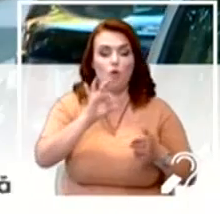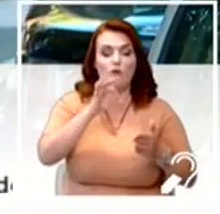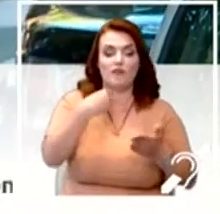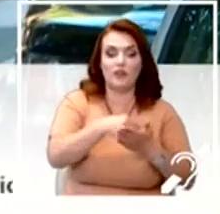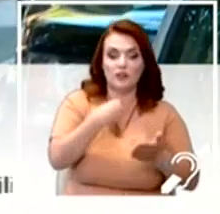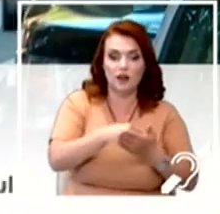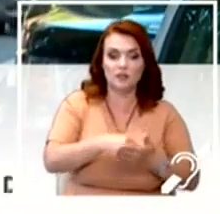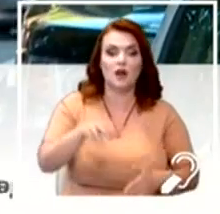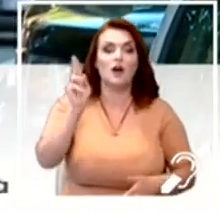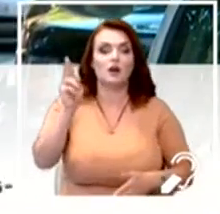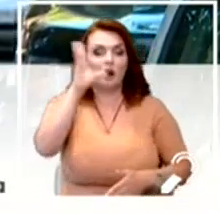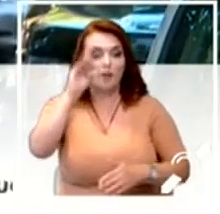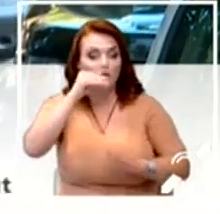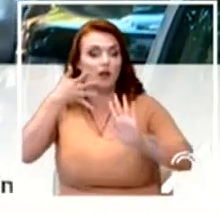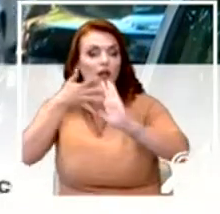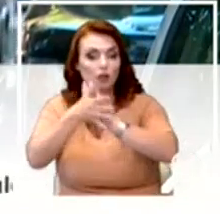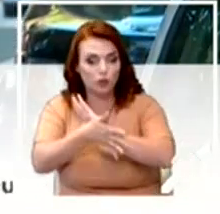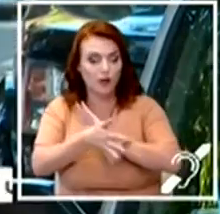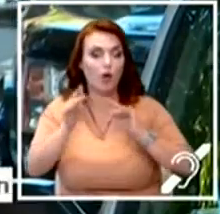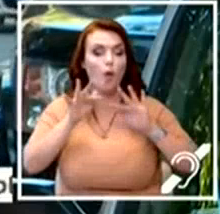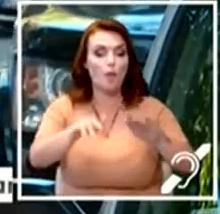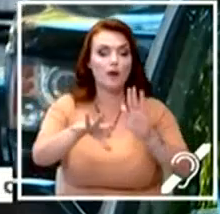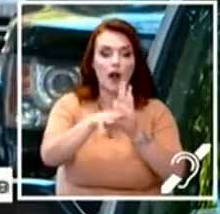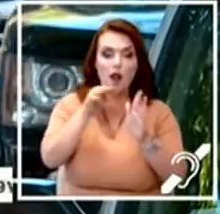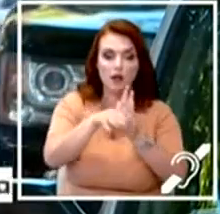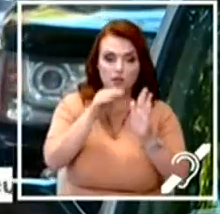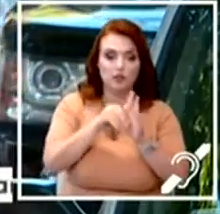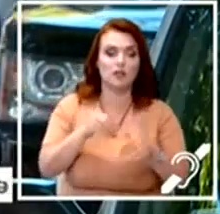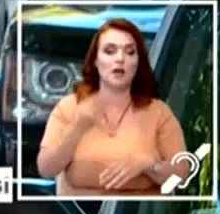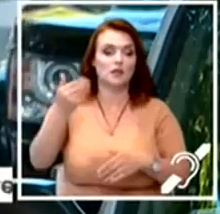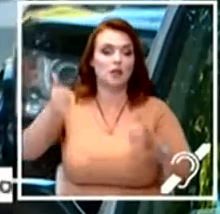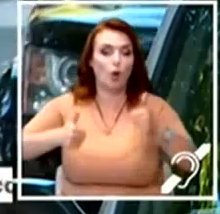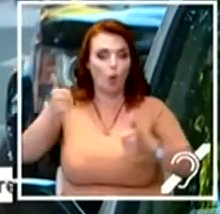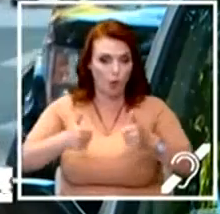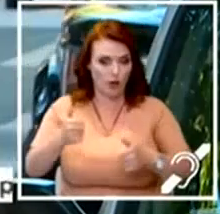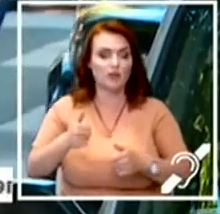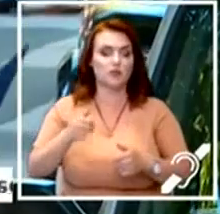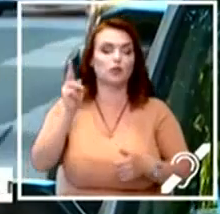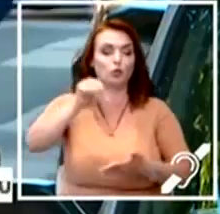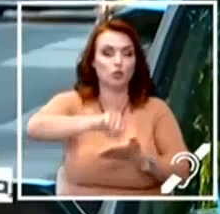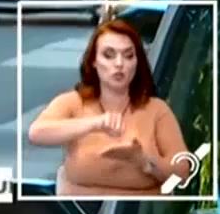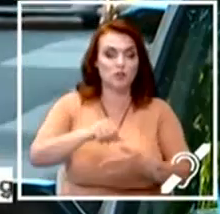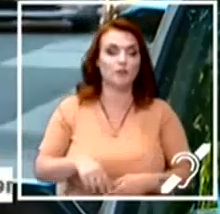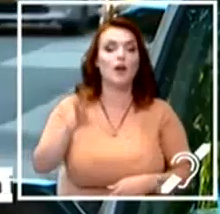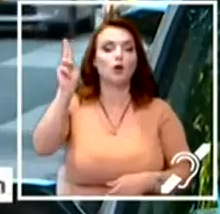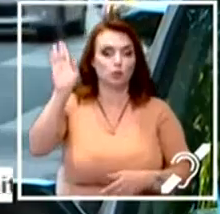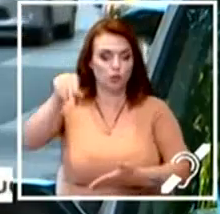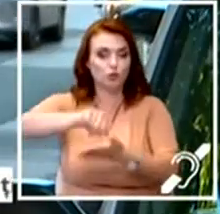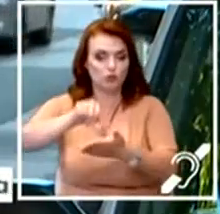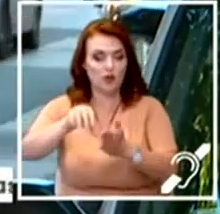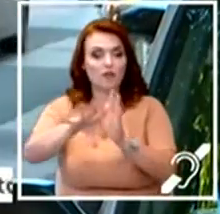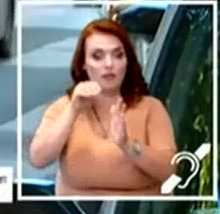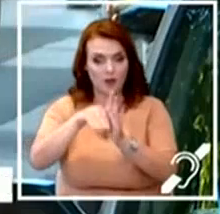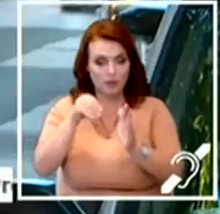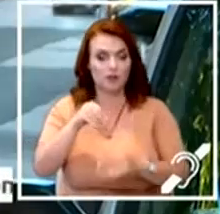putea fi cheltuite în campanie electorală de către concurenții electorali care vor participa la